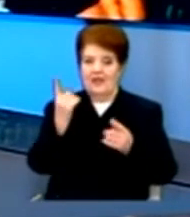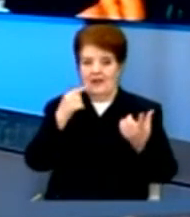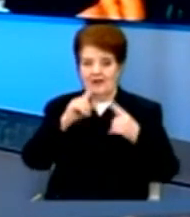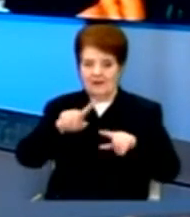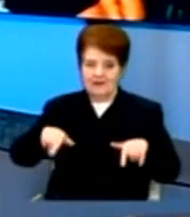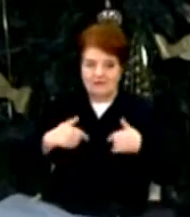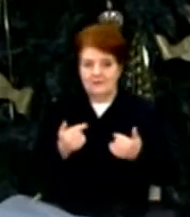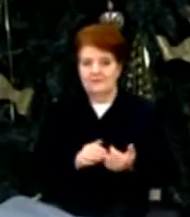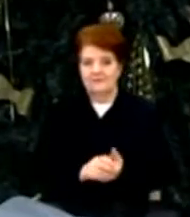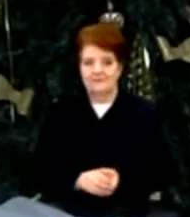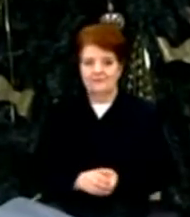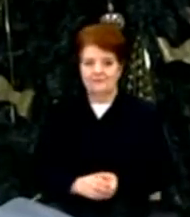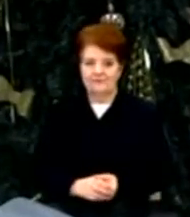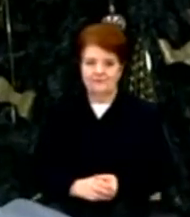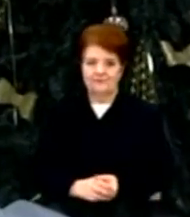artiști.